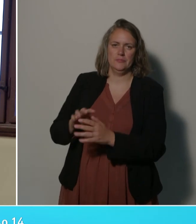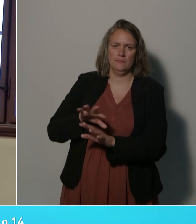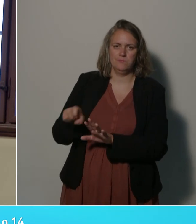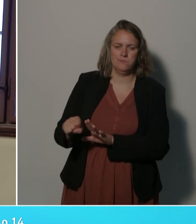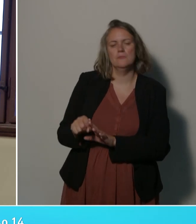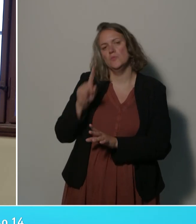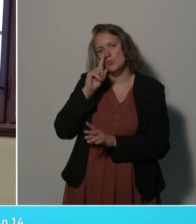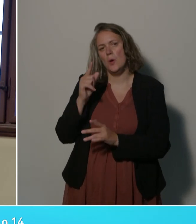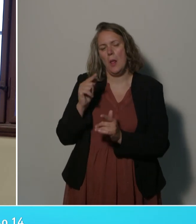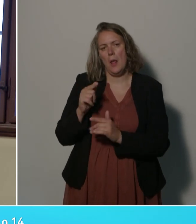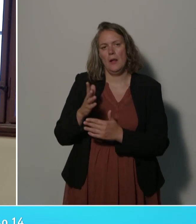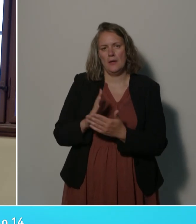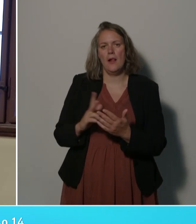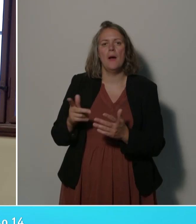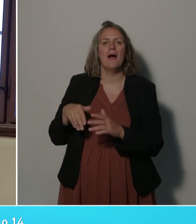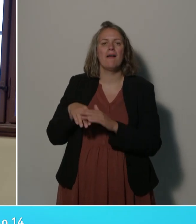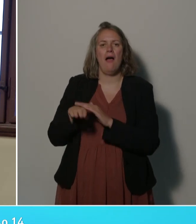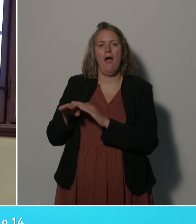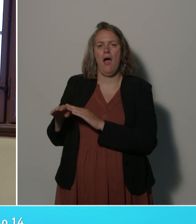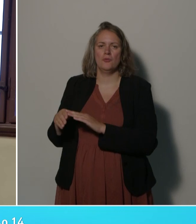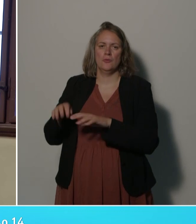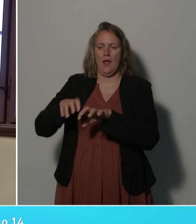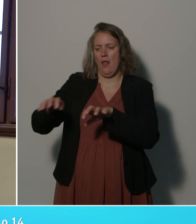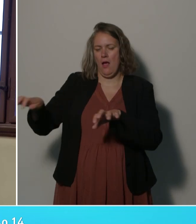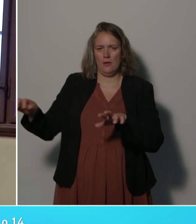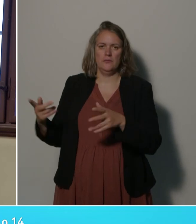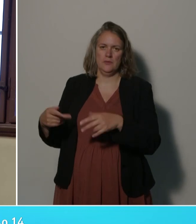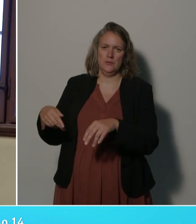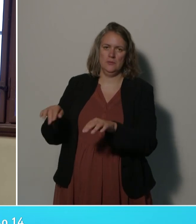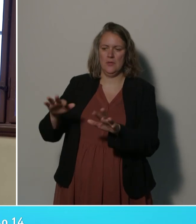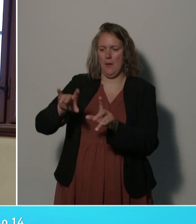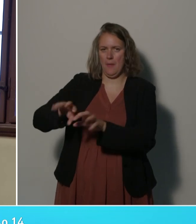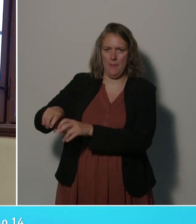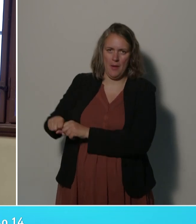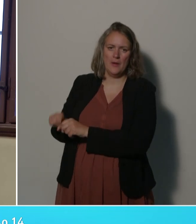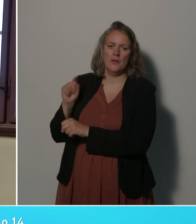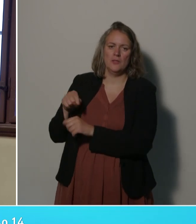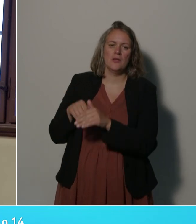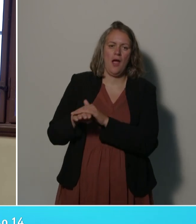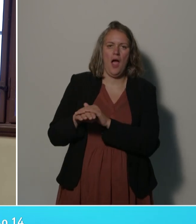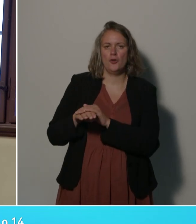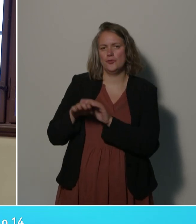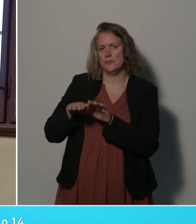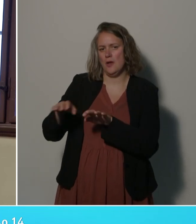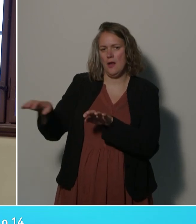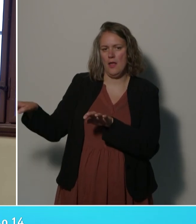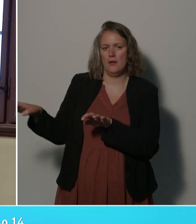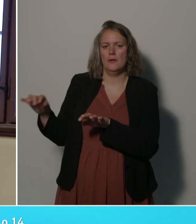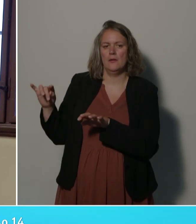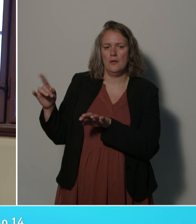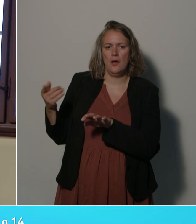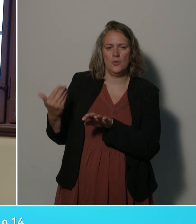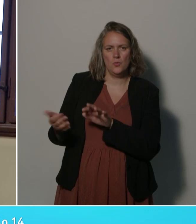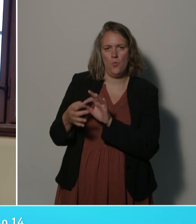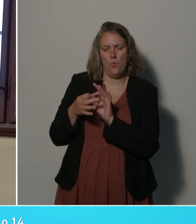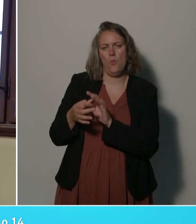aber es wird dabei eine Garagenanlage rückgebaut werden müssen. Und das ist eine Garagenanlage, die tatsächlich auch sehr integriert am Ortsteil